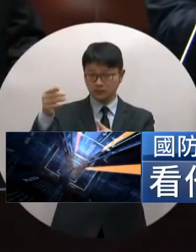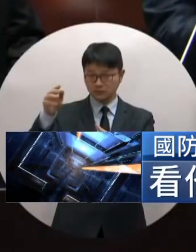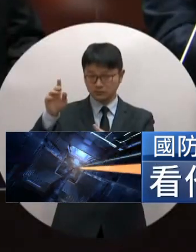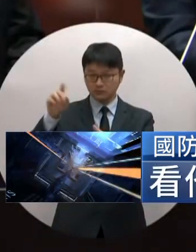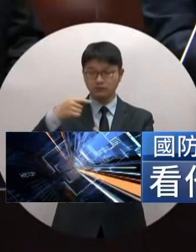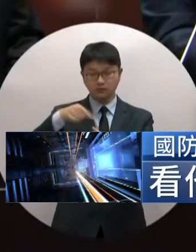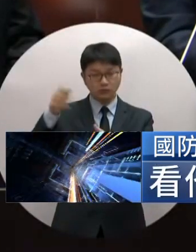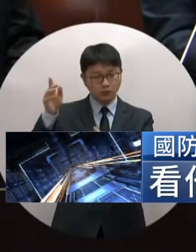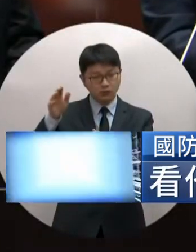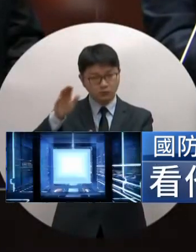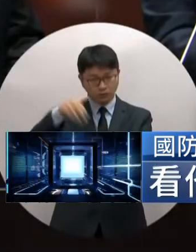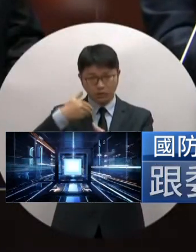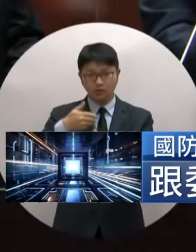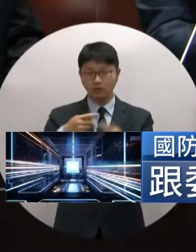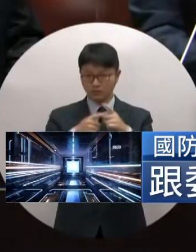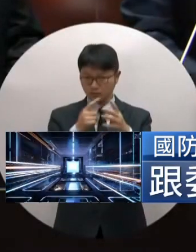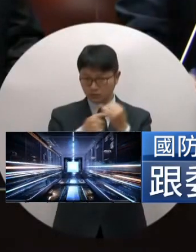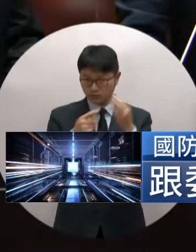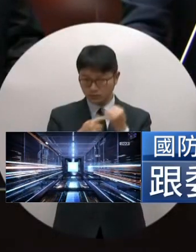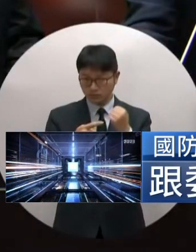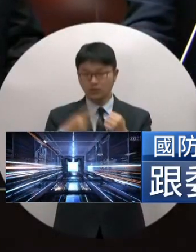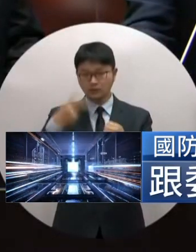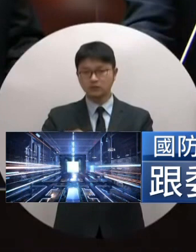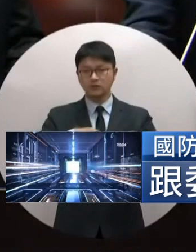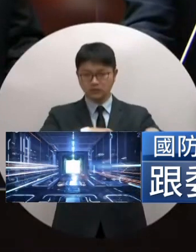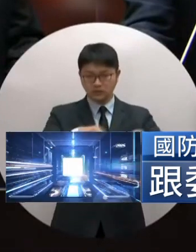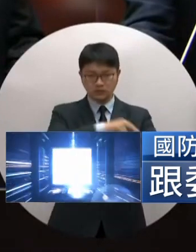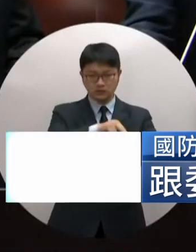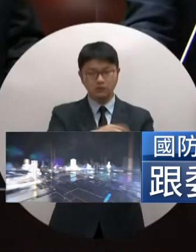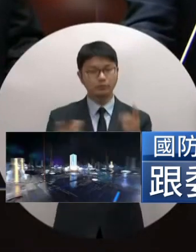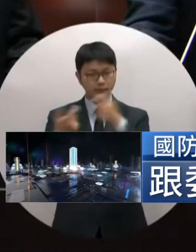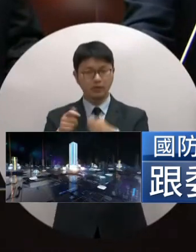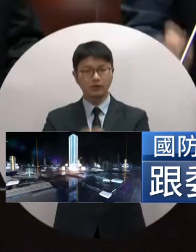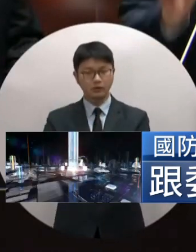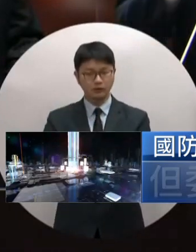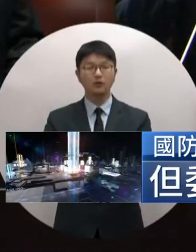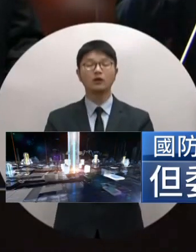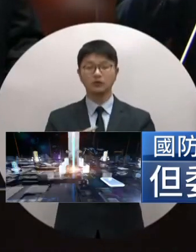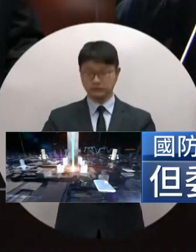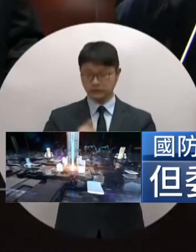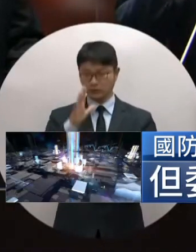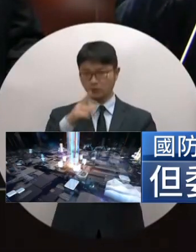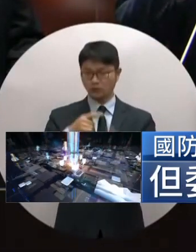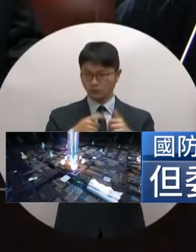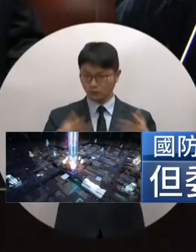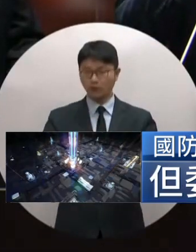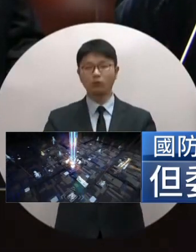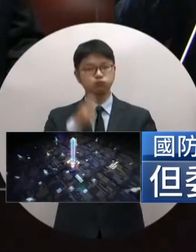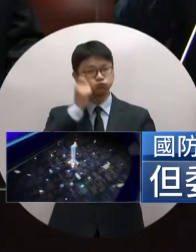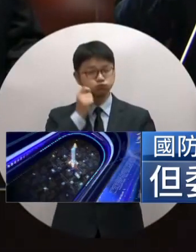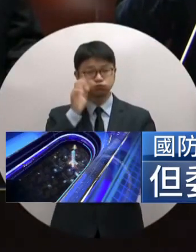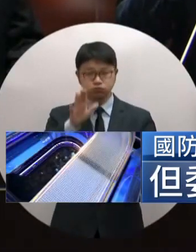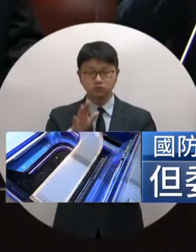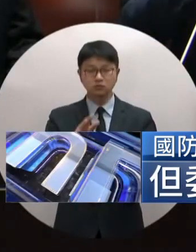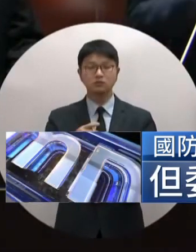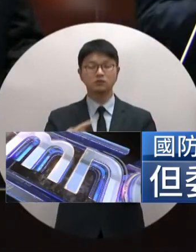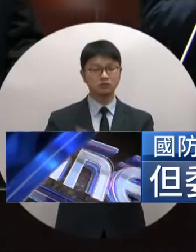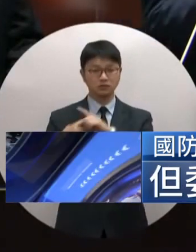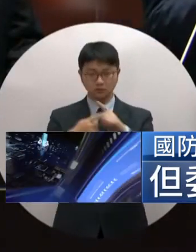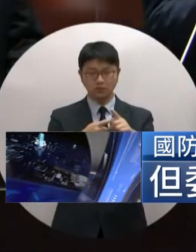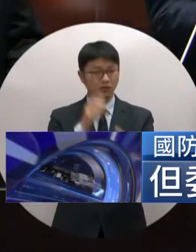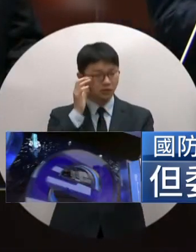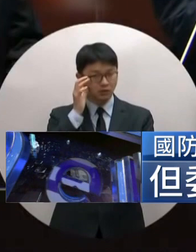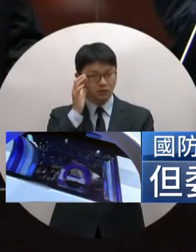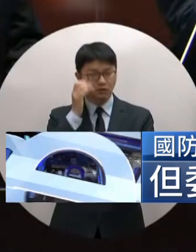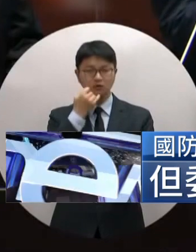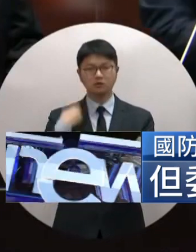次，会定办法。 是 跟委员报告，有些人对这的确很有兴趣。但你委员你好好去听的话，他大